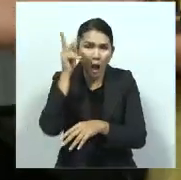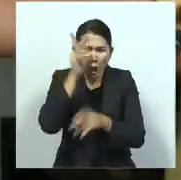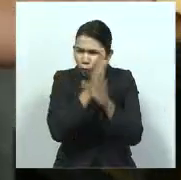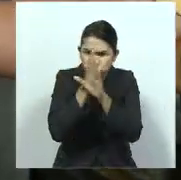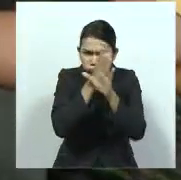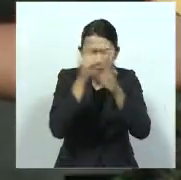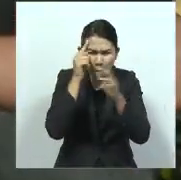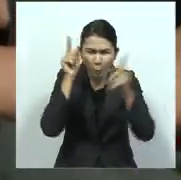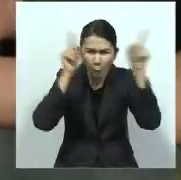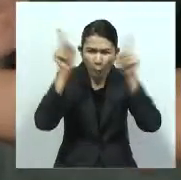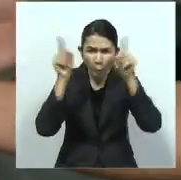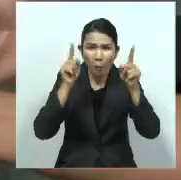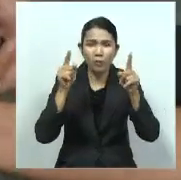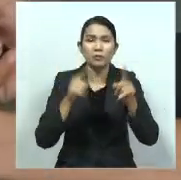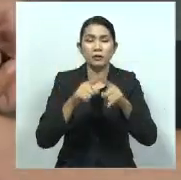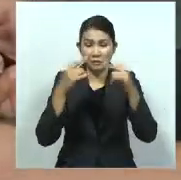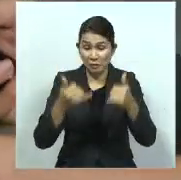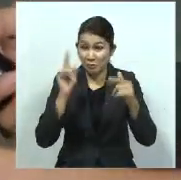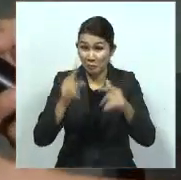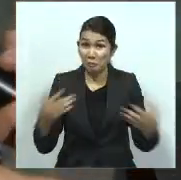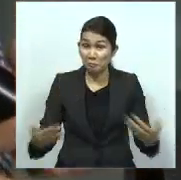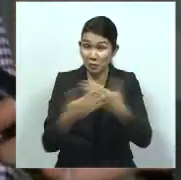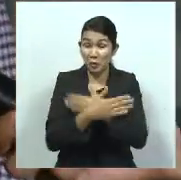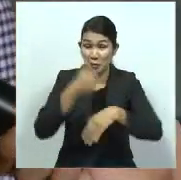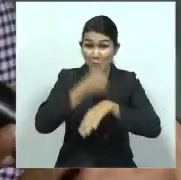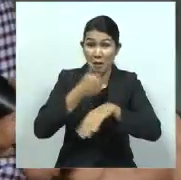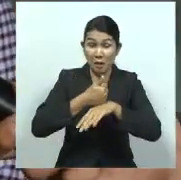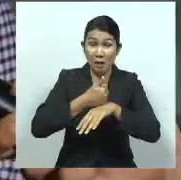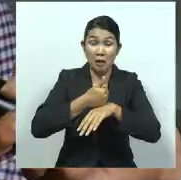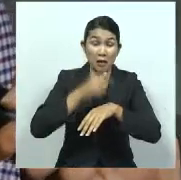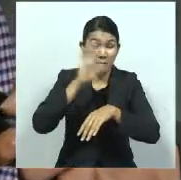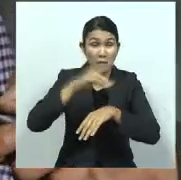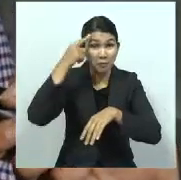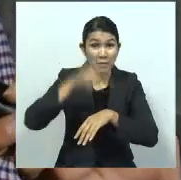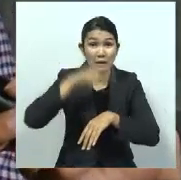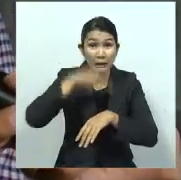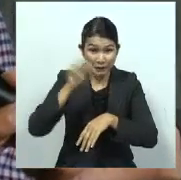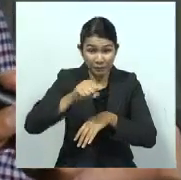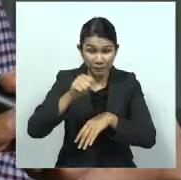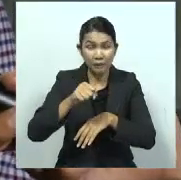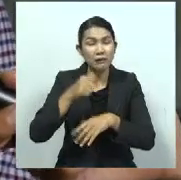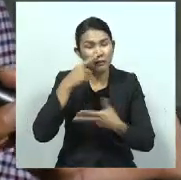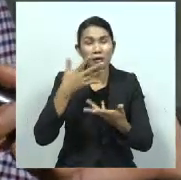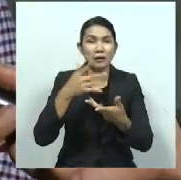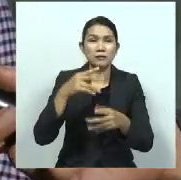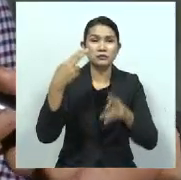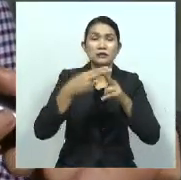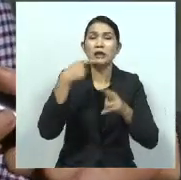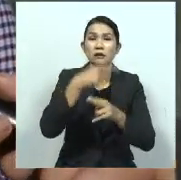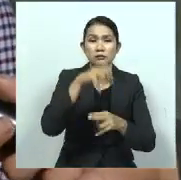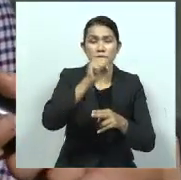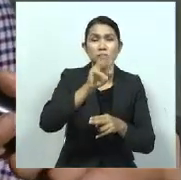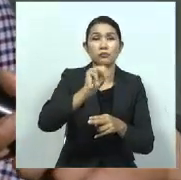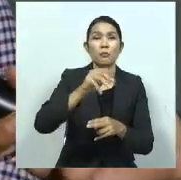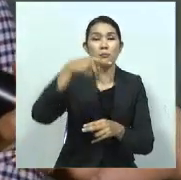ว่าสุดท้ายแล้วอาจจะต้องมีการเปลี่ยนตัวหัวหน้าพรรคเพื่อไทยซึ่งก็ตามกระแสข่าวก็จะเป็นคุณสมพงษ์อมรวิวัฒน์ที่พลาดจ